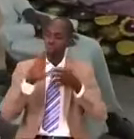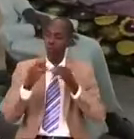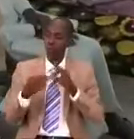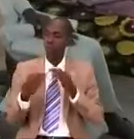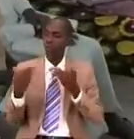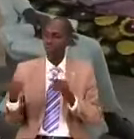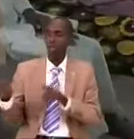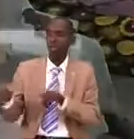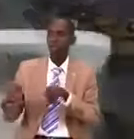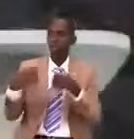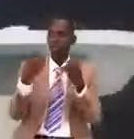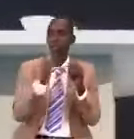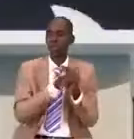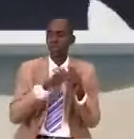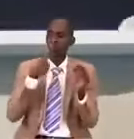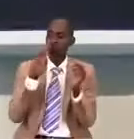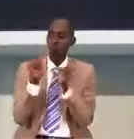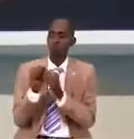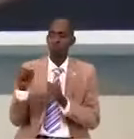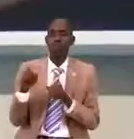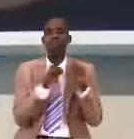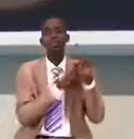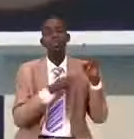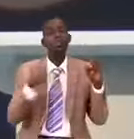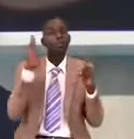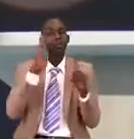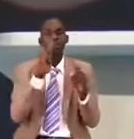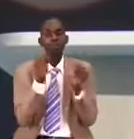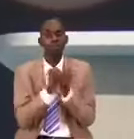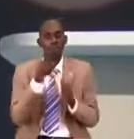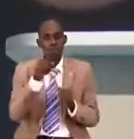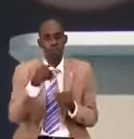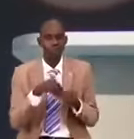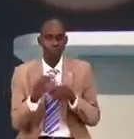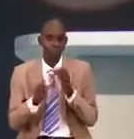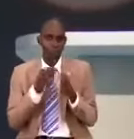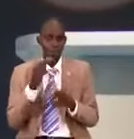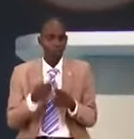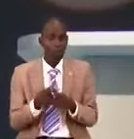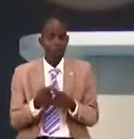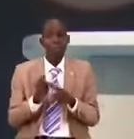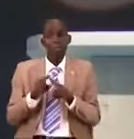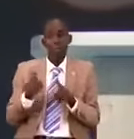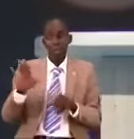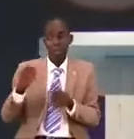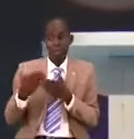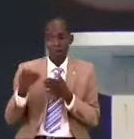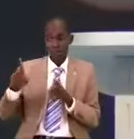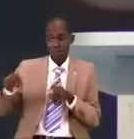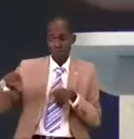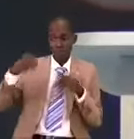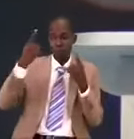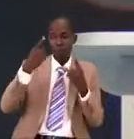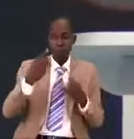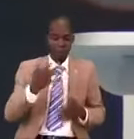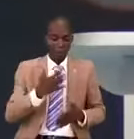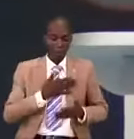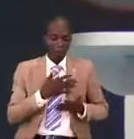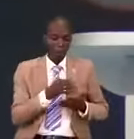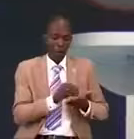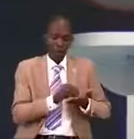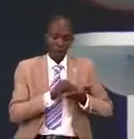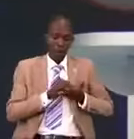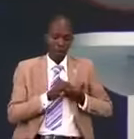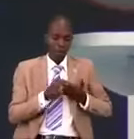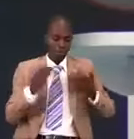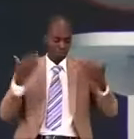prends mon armure roi David et roi tu n'as pas pu porter